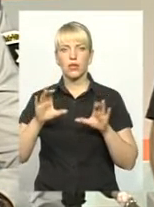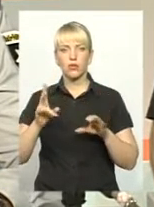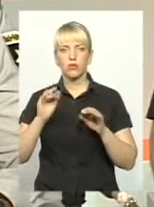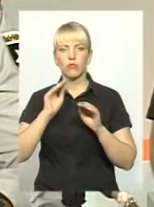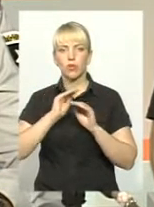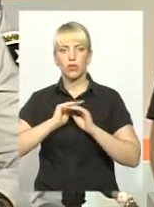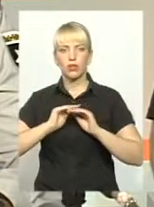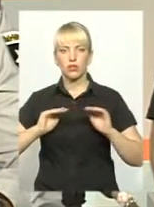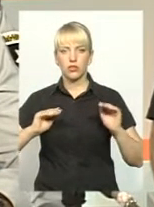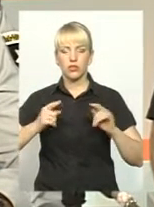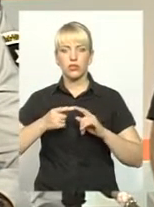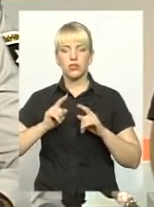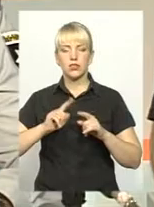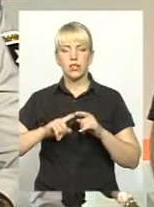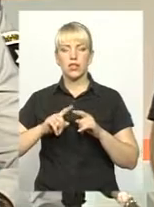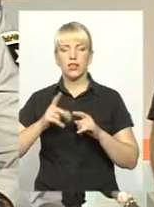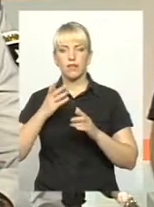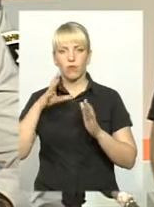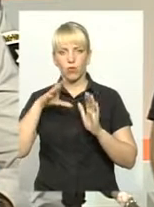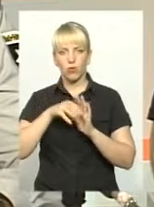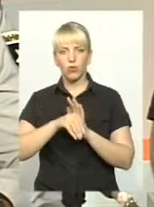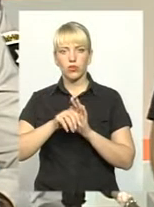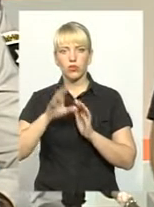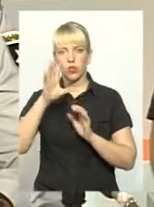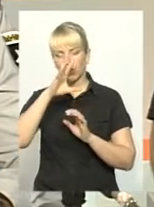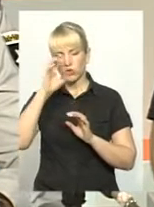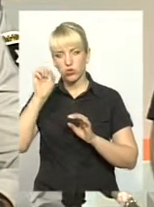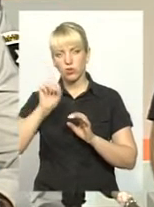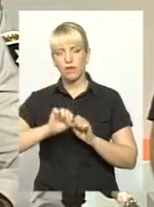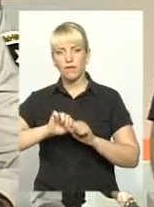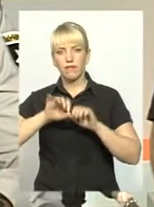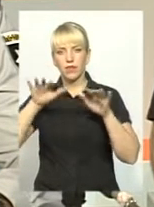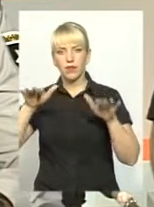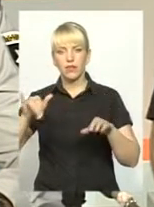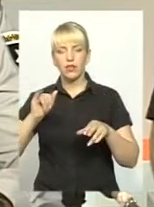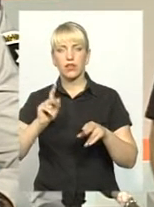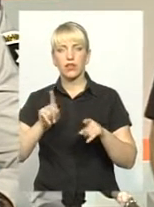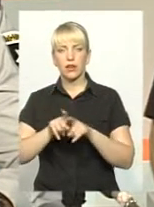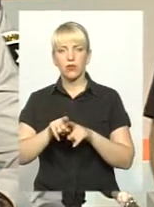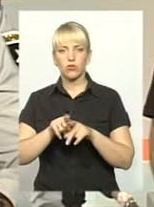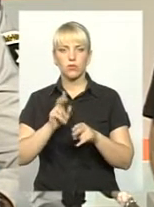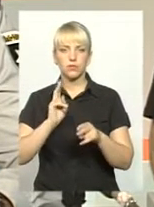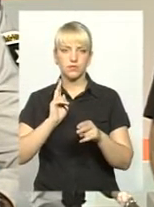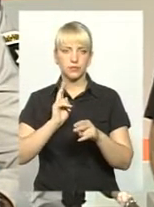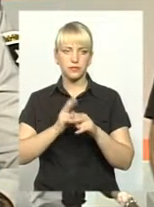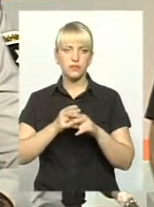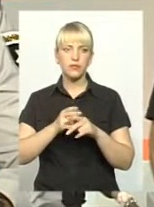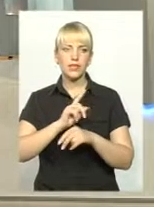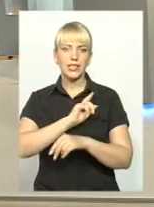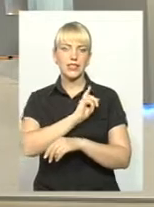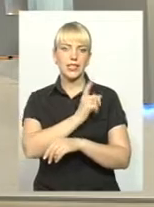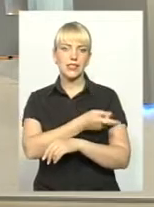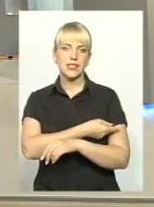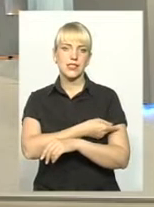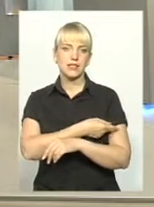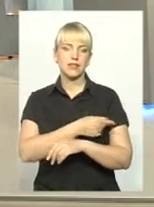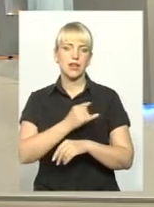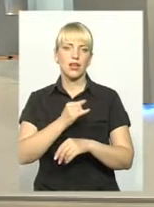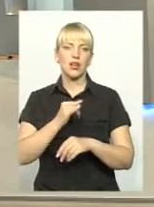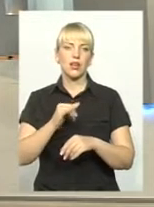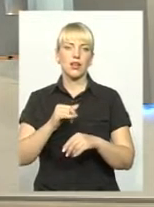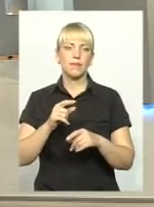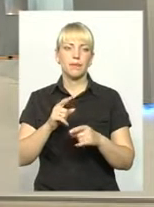і також питання щодо попередження насильства в сім'ї. До яких пір буде продовжуватися? Я